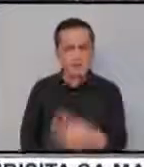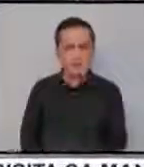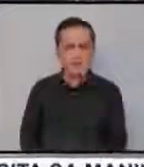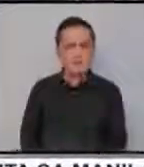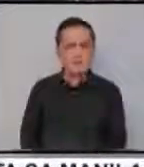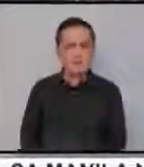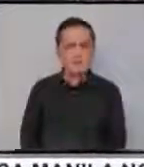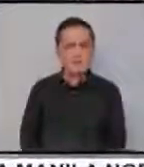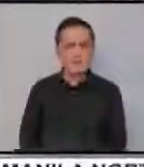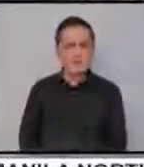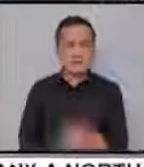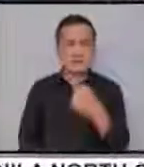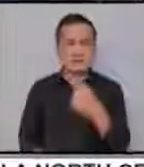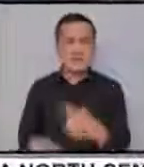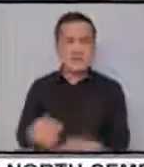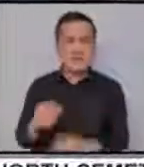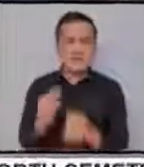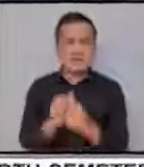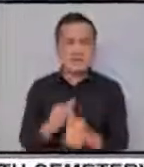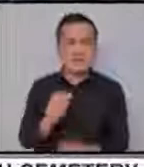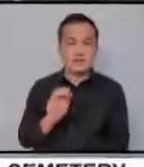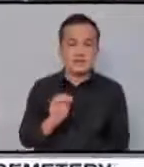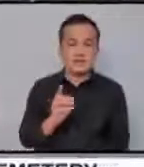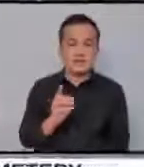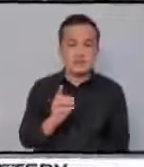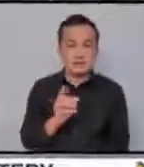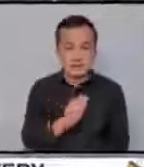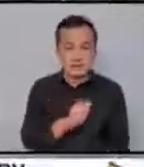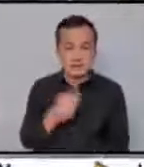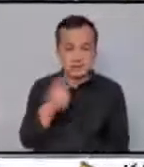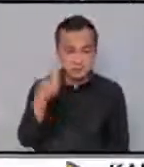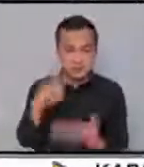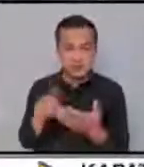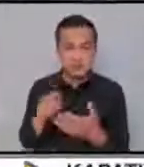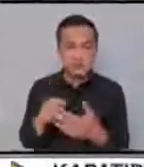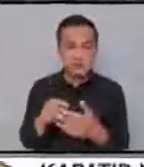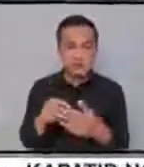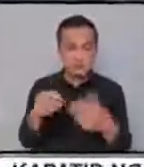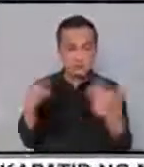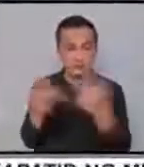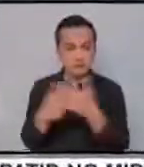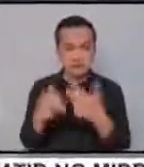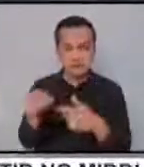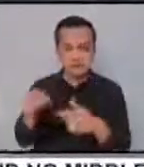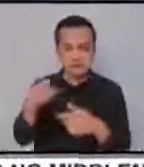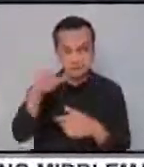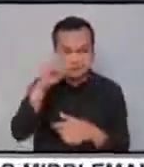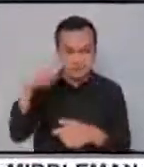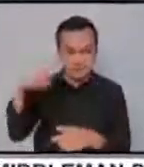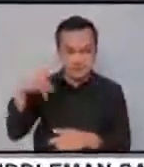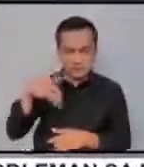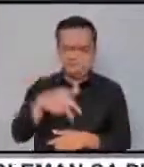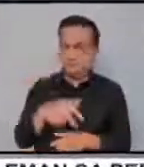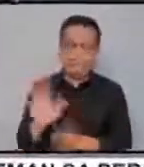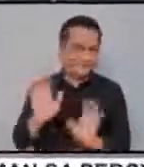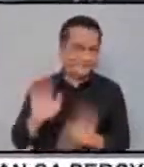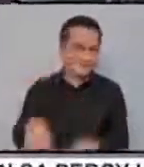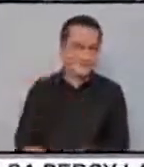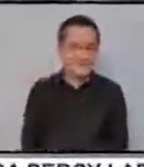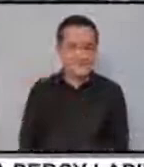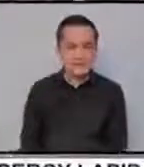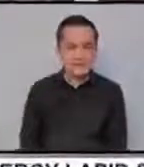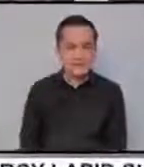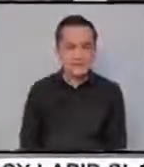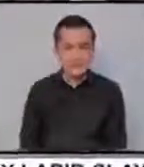at sa MMDA, check po natin yan, nasa gitna po ng highway si Kuya. Pero ito po yung choke point ngayon ng pinakamahabang